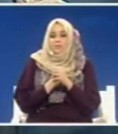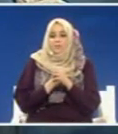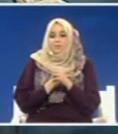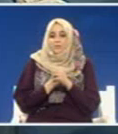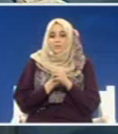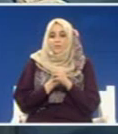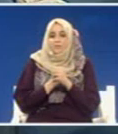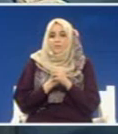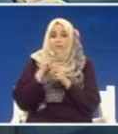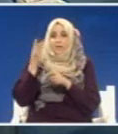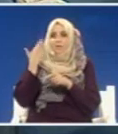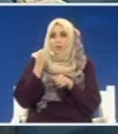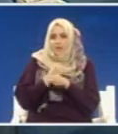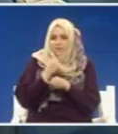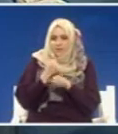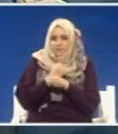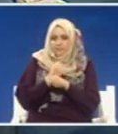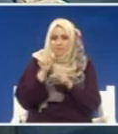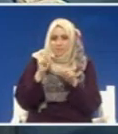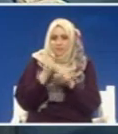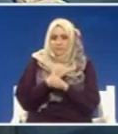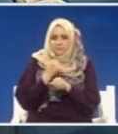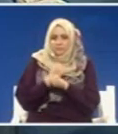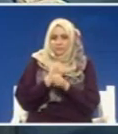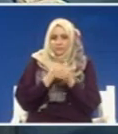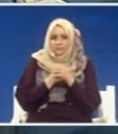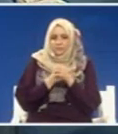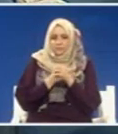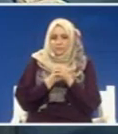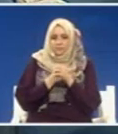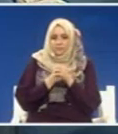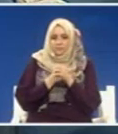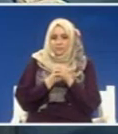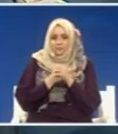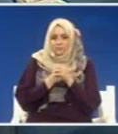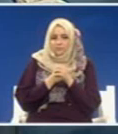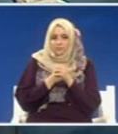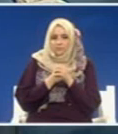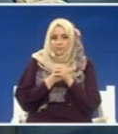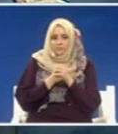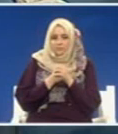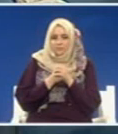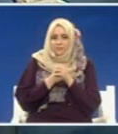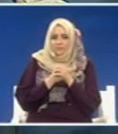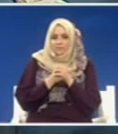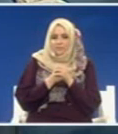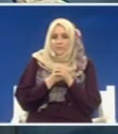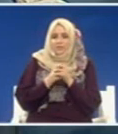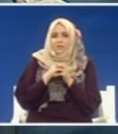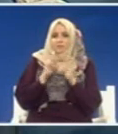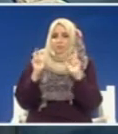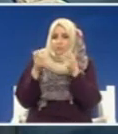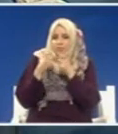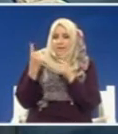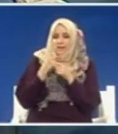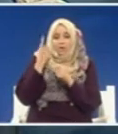شوف، احنا نهار كنا كانت عندنا خدمة، كان عندنا شخص شاب كان محل بحث من طرف